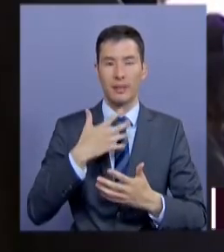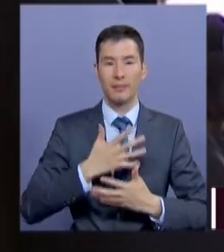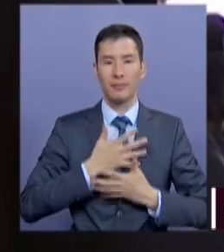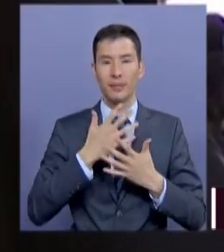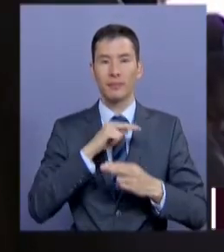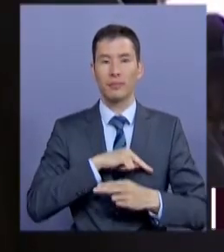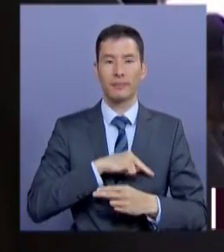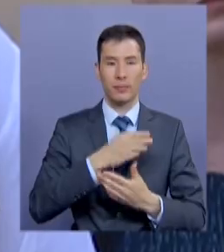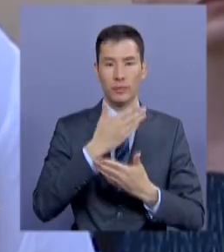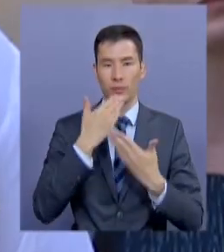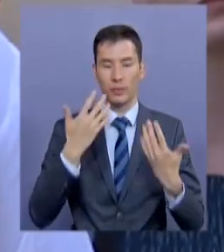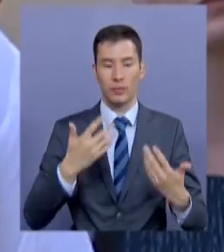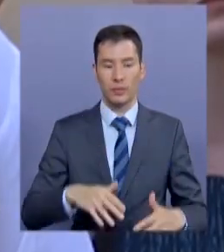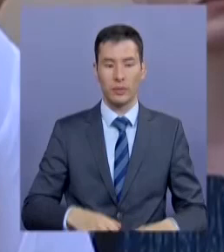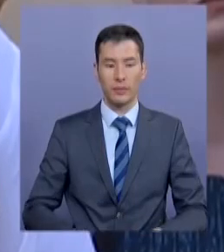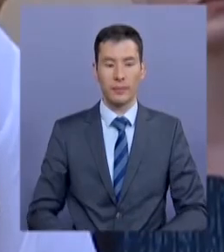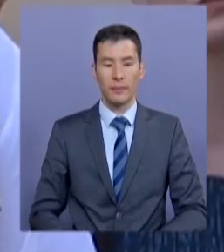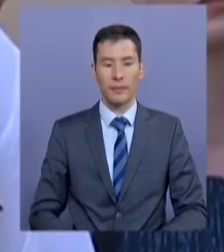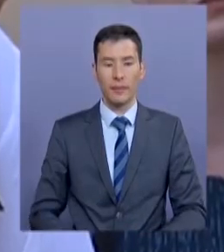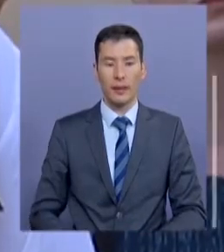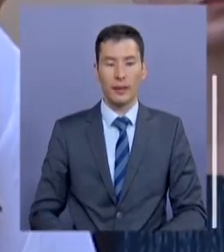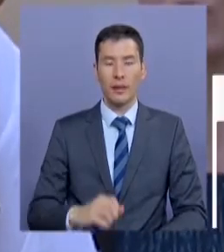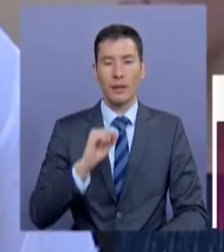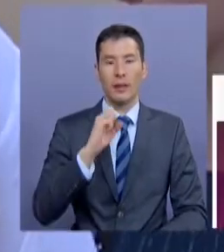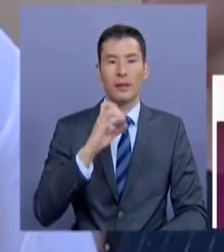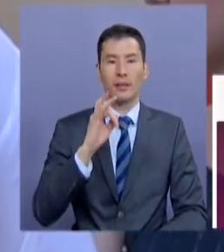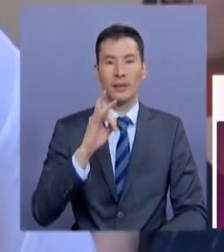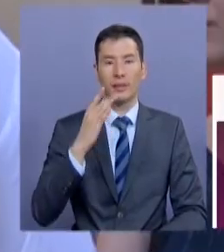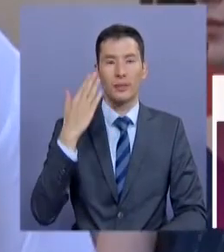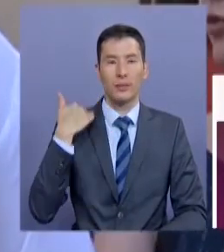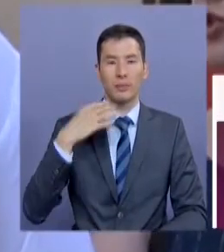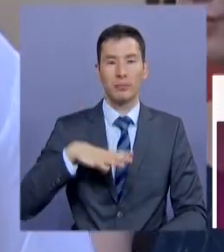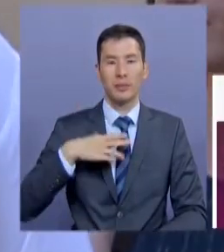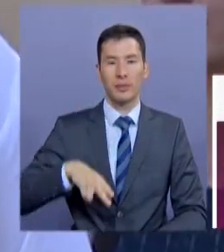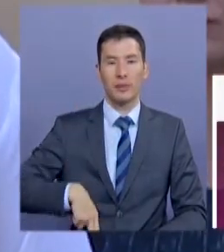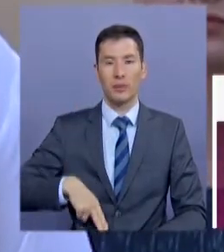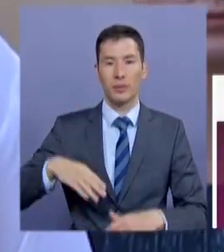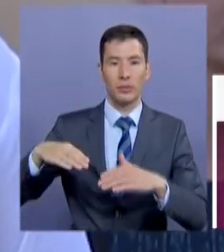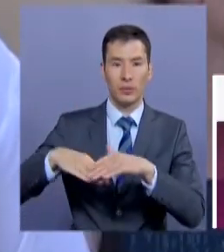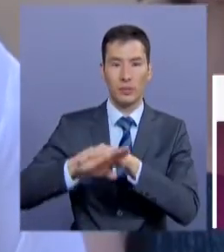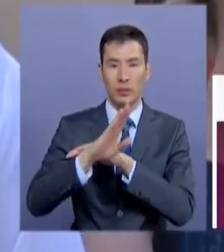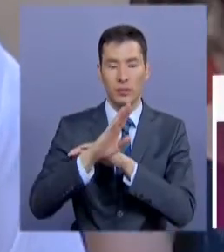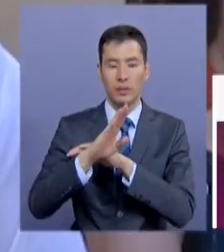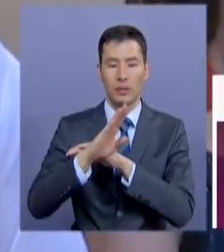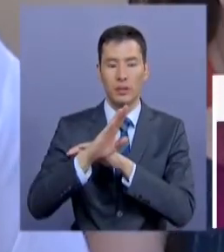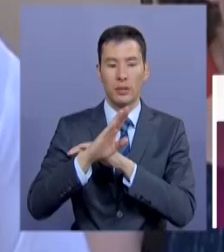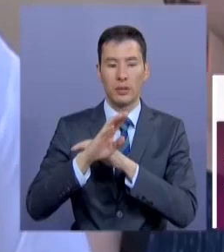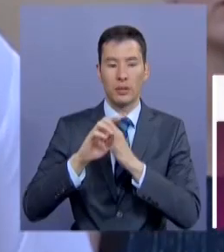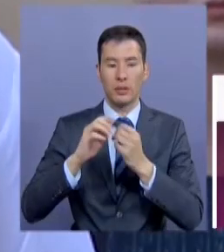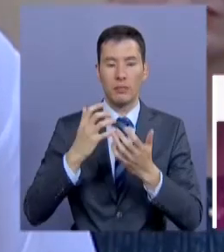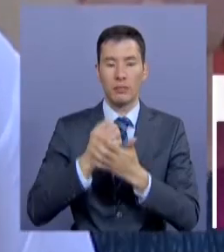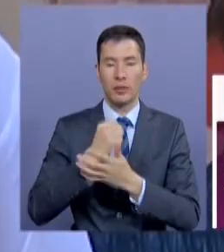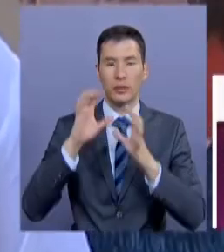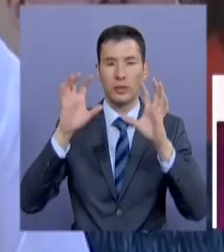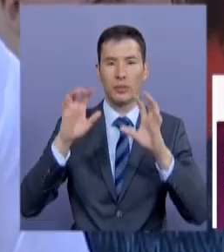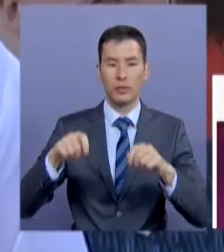дейді хор әртістері. Бұрынғы басшымыз Бөрібаев Асқар мырза жұмысынан кеткен болатын. Ол кетерде заңсыз бізге